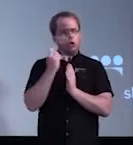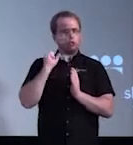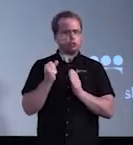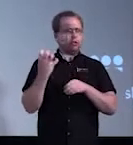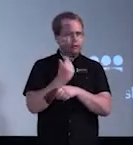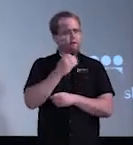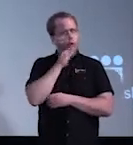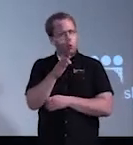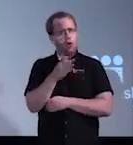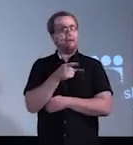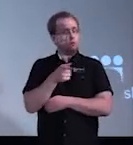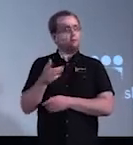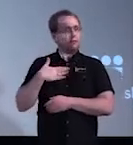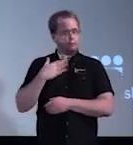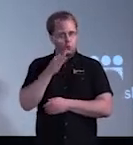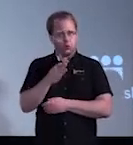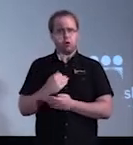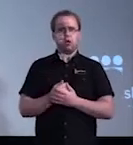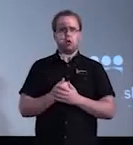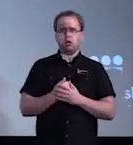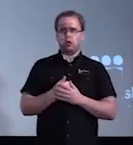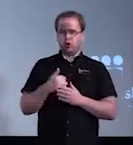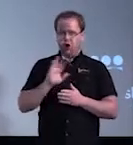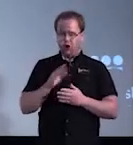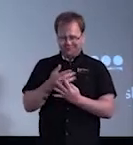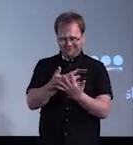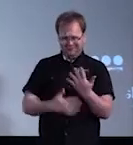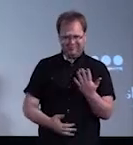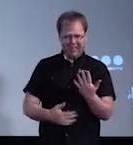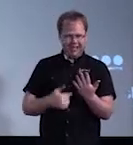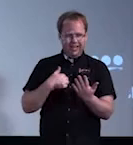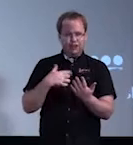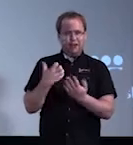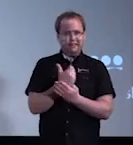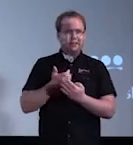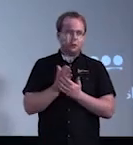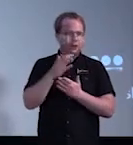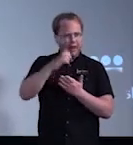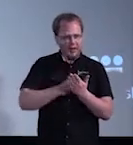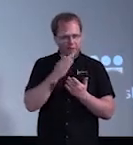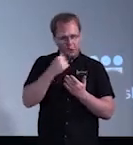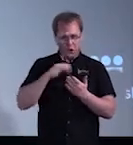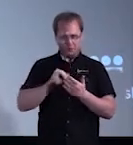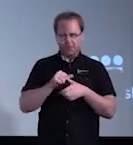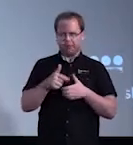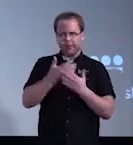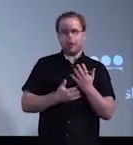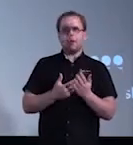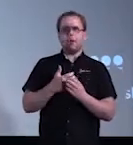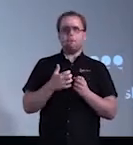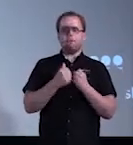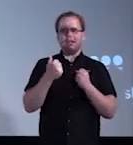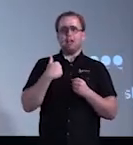Jag har förberett ungefär 32 frågor som jag inte kommer hinna med ändå. Och dessutom så gjorde jag det